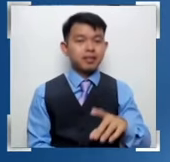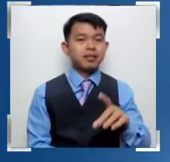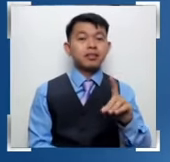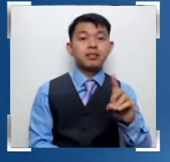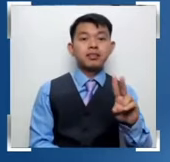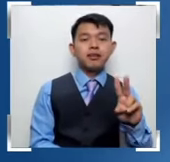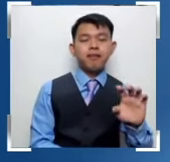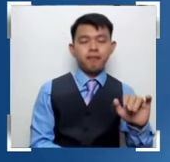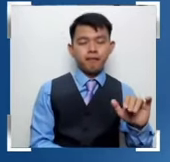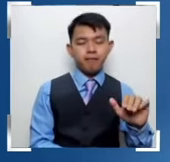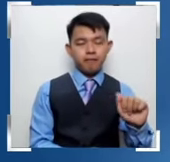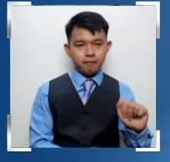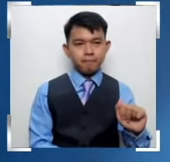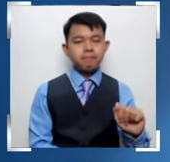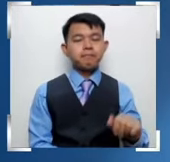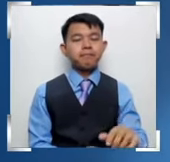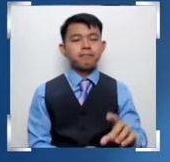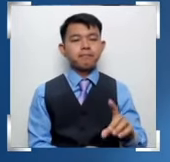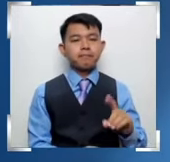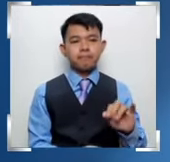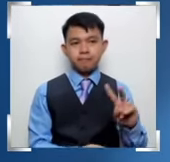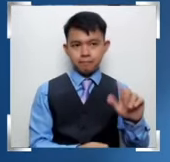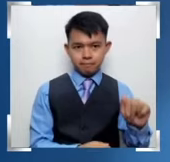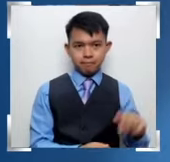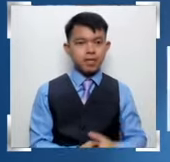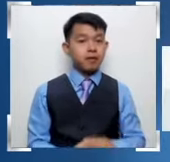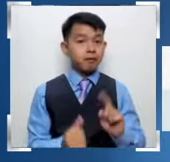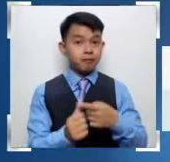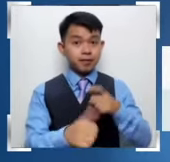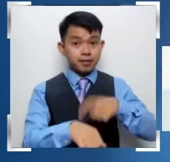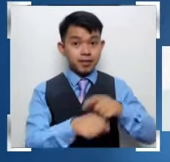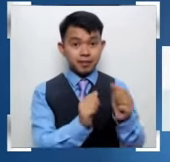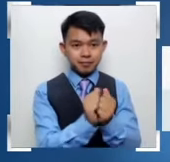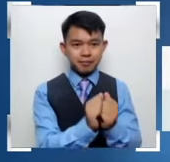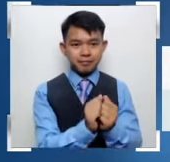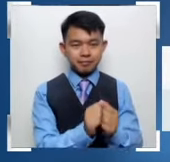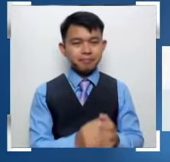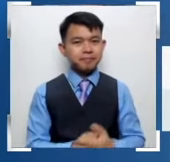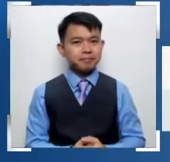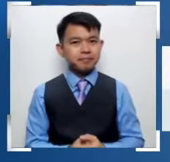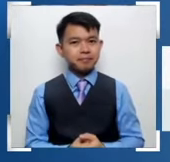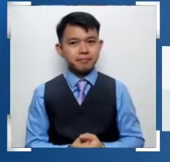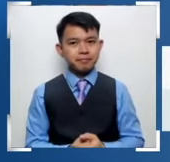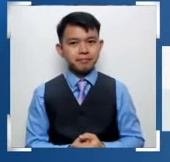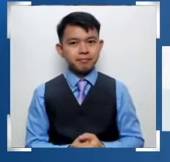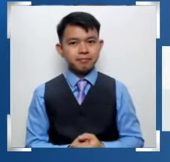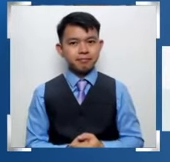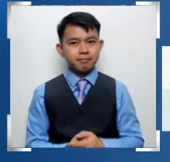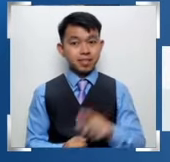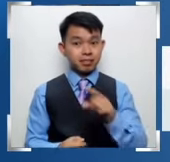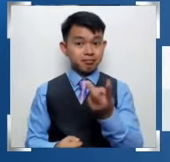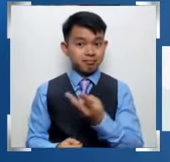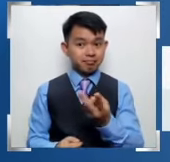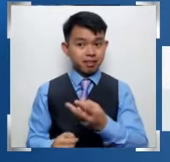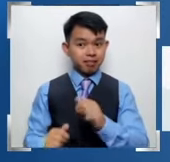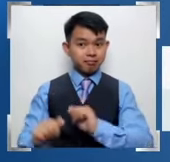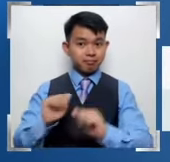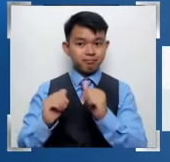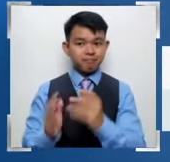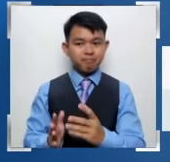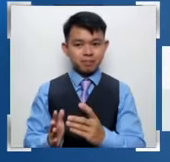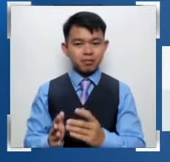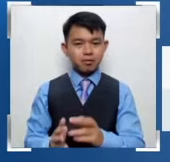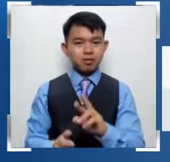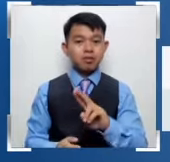project and first cover together. Yan ang mga pinagkakaabalahan ngayon ng The Right One stars at real-life couple na sina Ruru Madrid